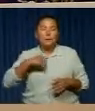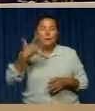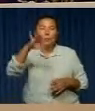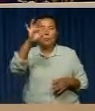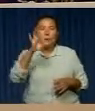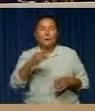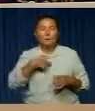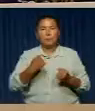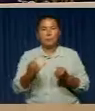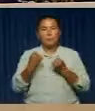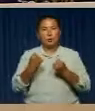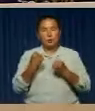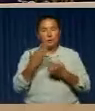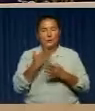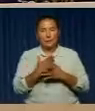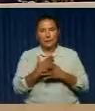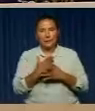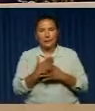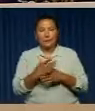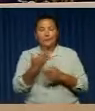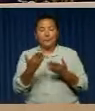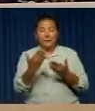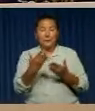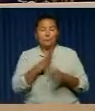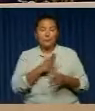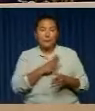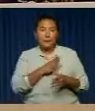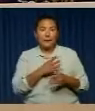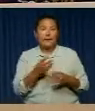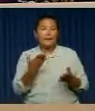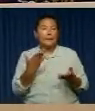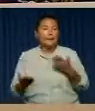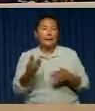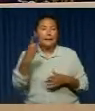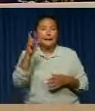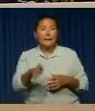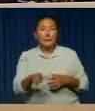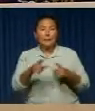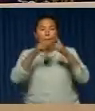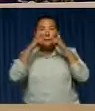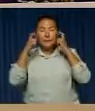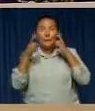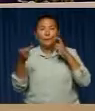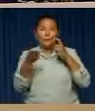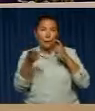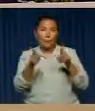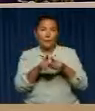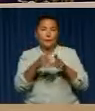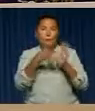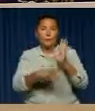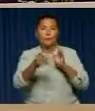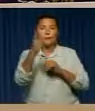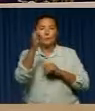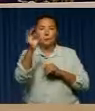50%-ға қорғайды. Егер ана науқас бетпердесіз болса, егер екі азамат екеуі де бетпердемен тұрса,